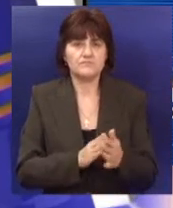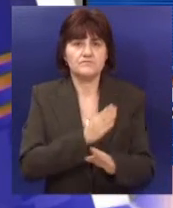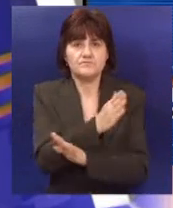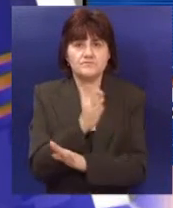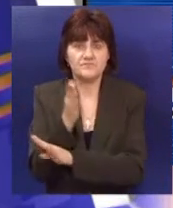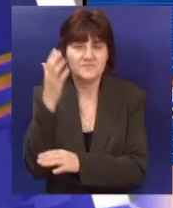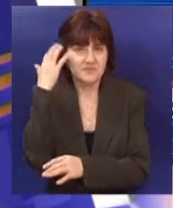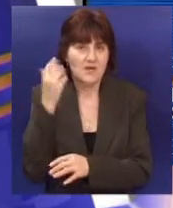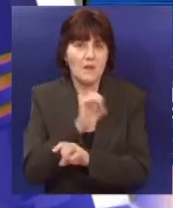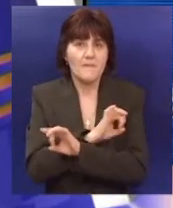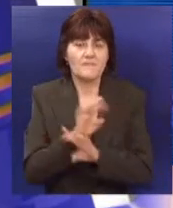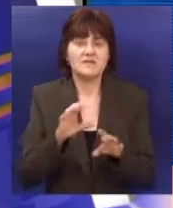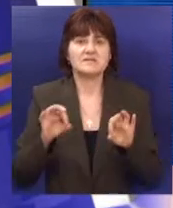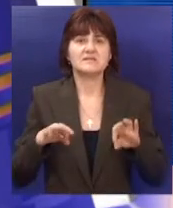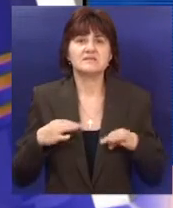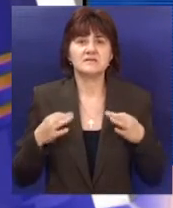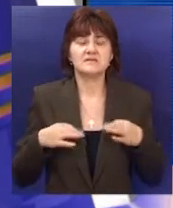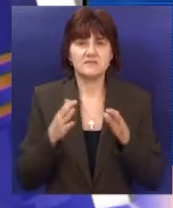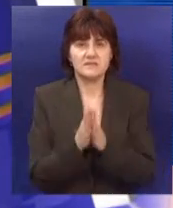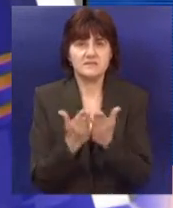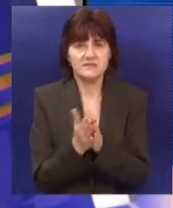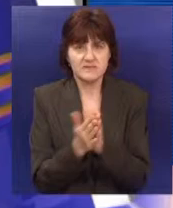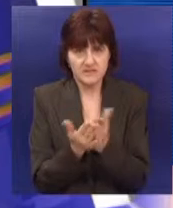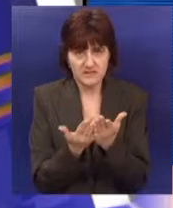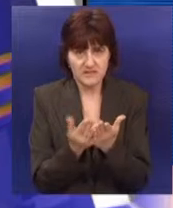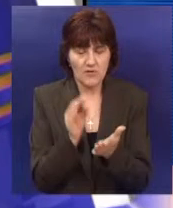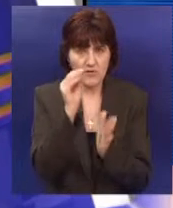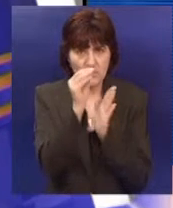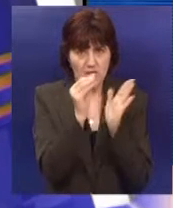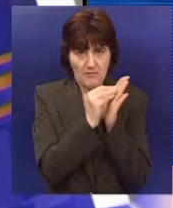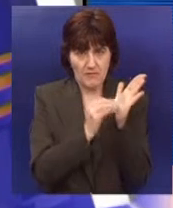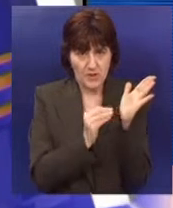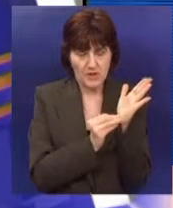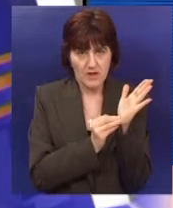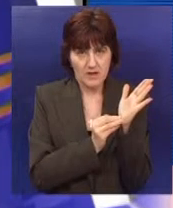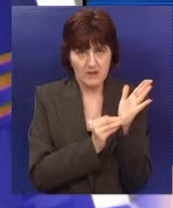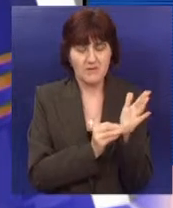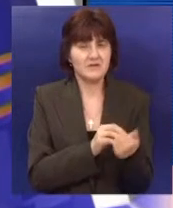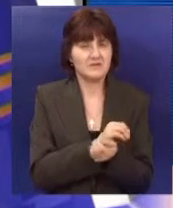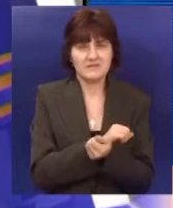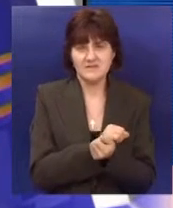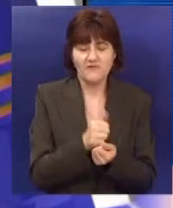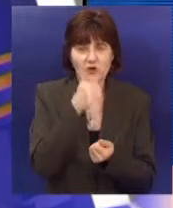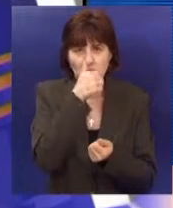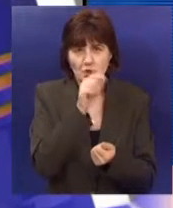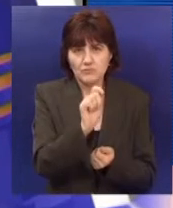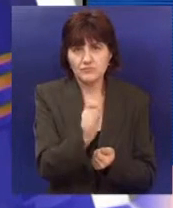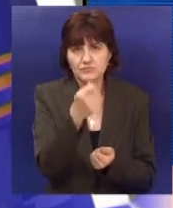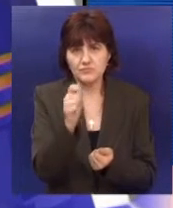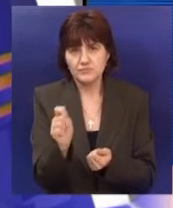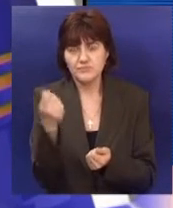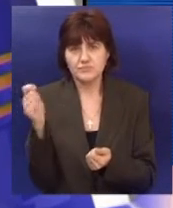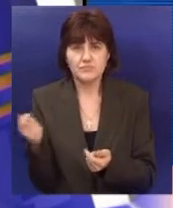uvek, znači ne tražimo niti zdravstvene knjižice, niti i onaj podatak koji mi imamo, da sve što